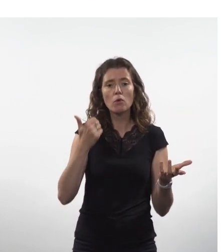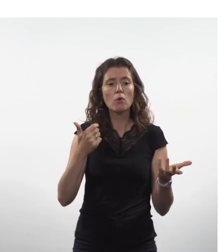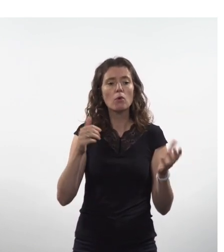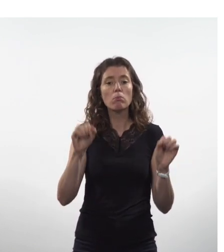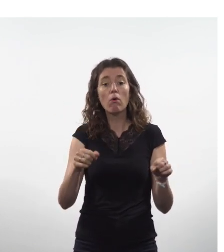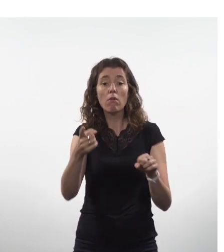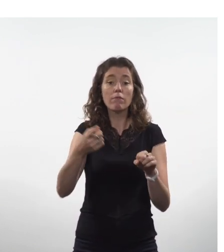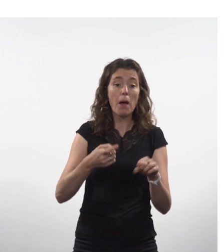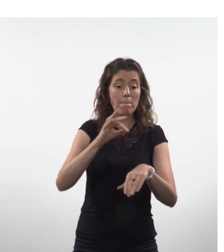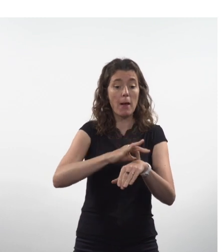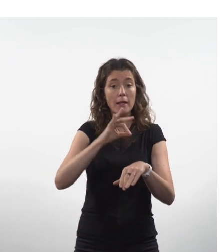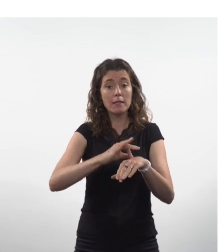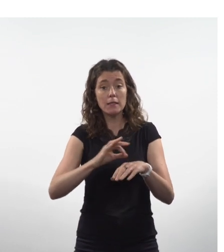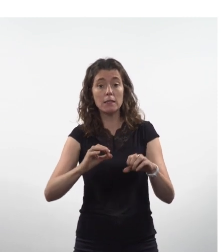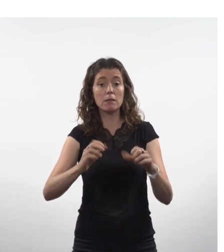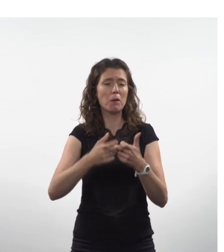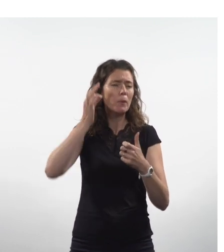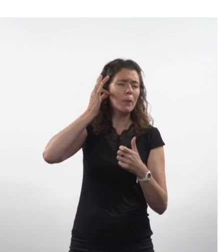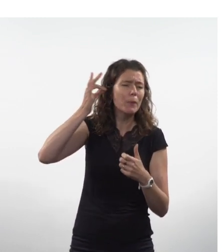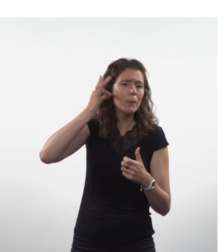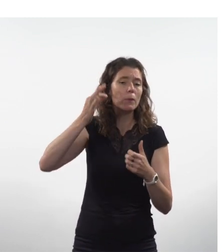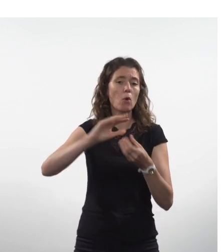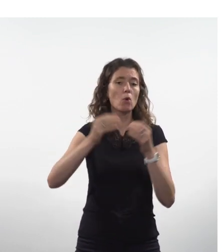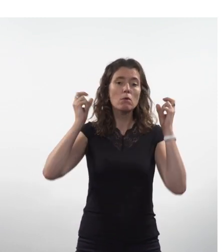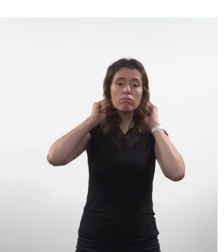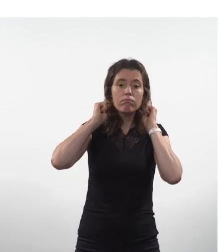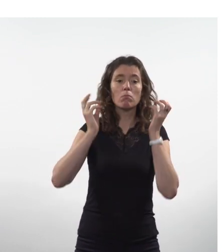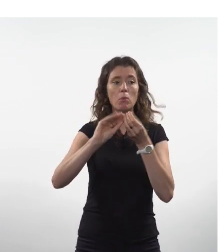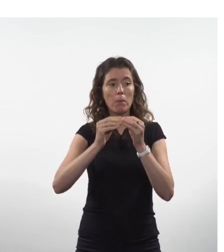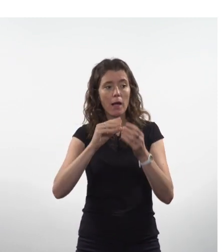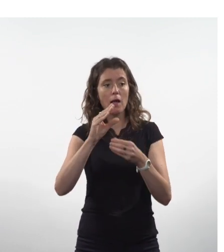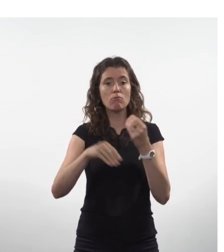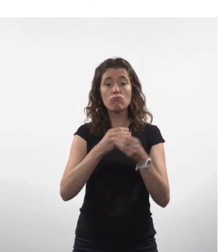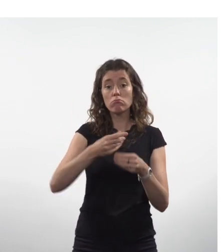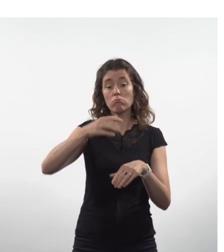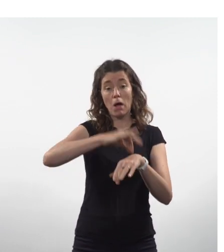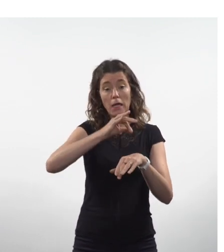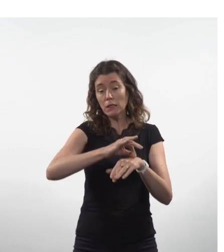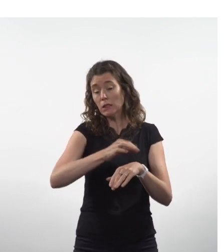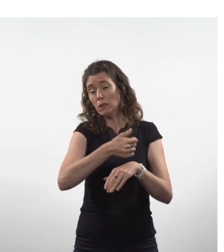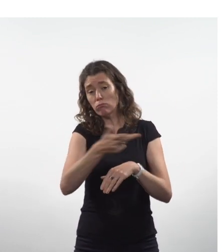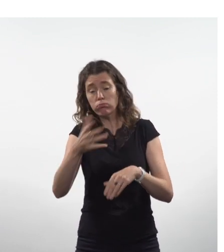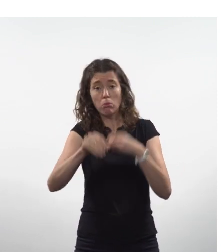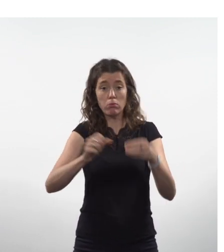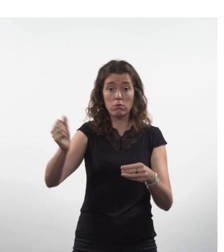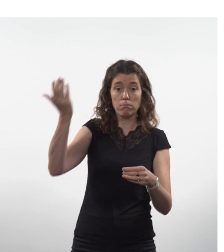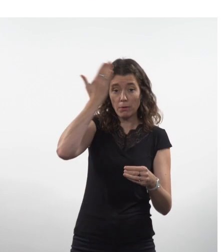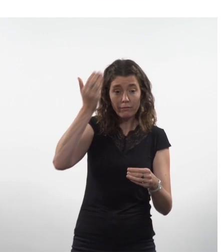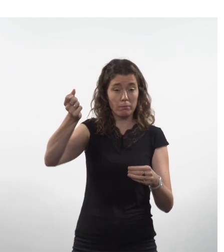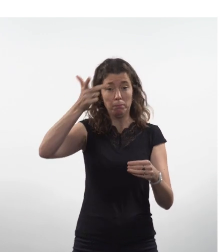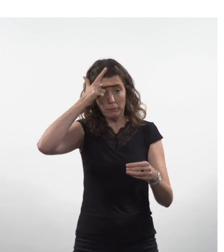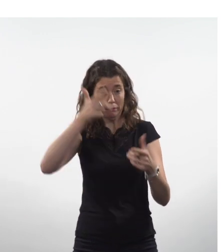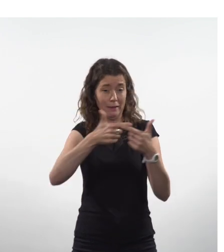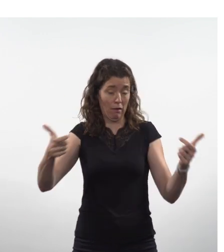d'une affection, comme vous connaissez, otite mélagite, ou des maladies, ou des traumatismes, des chocs, tout